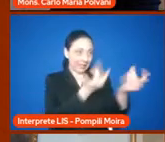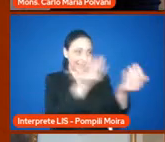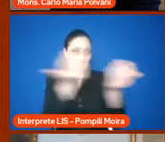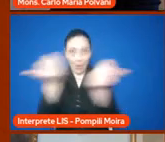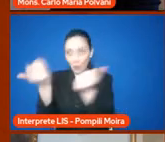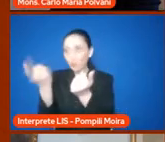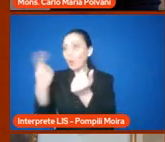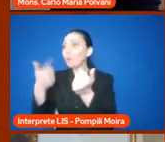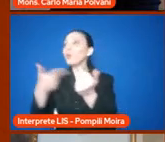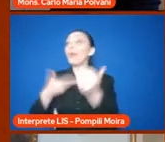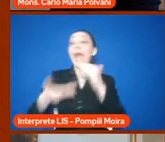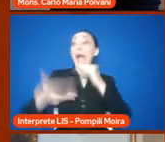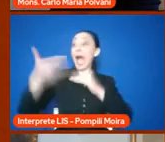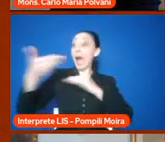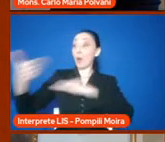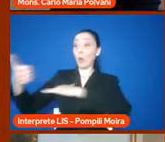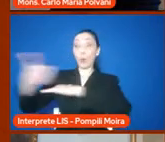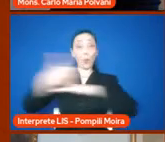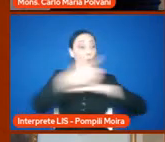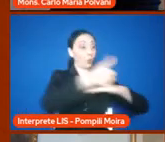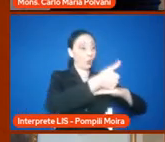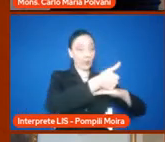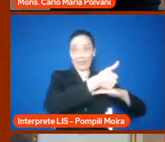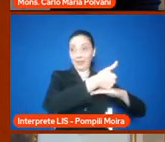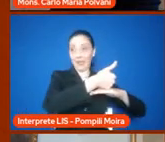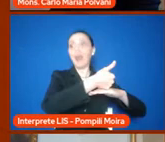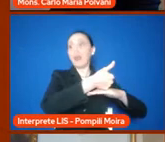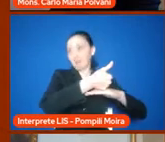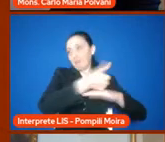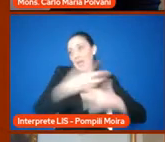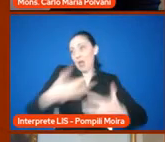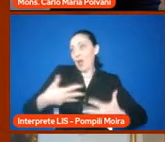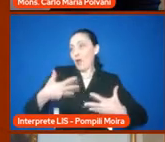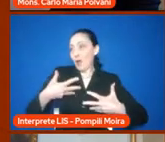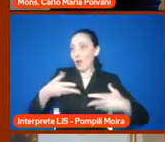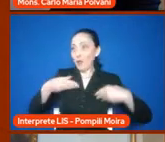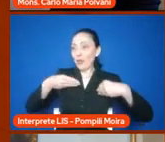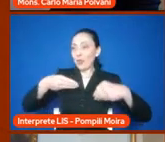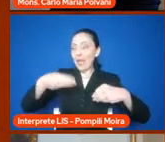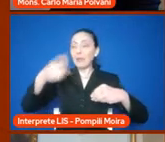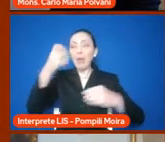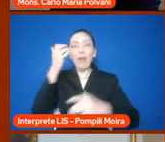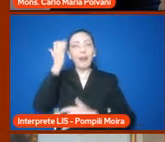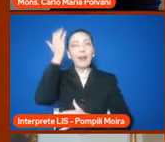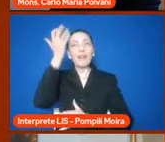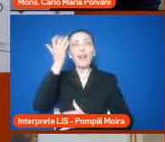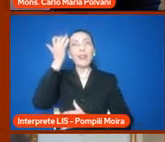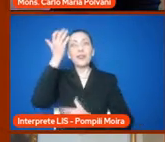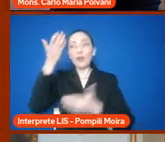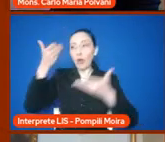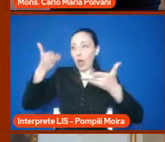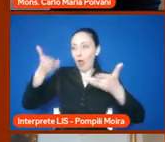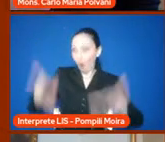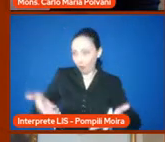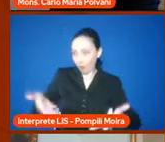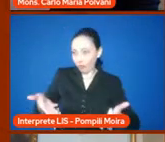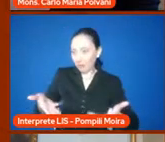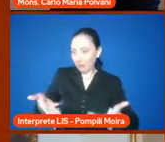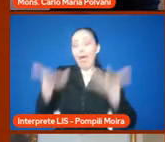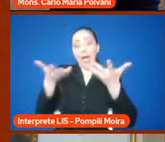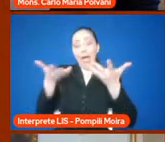che naturalmente accolgono con entusiasmo questa bella riflessione che faremo oggi. Quindi Pierluigi, a te la